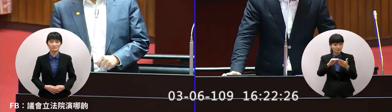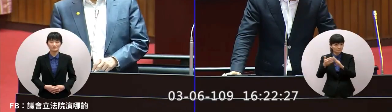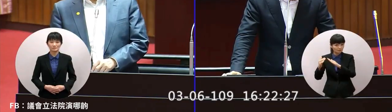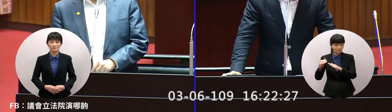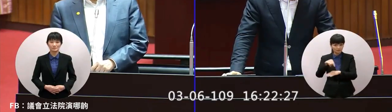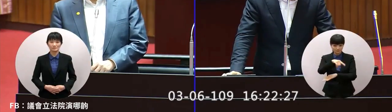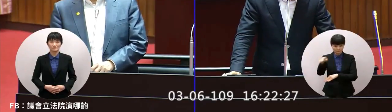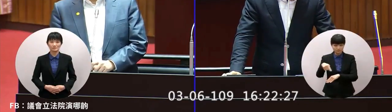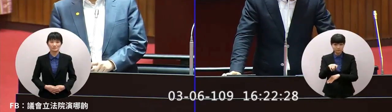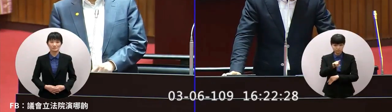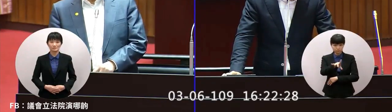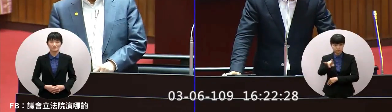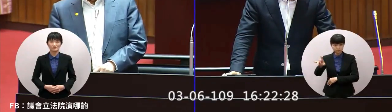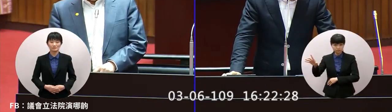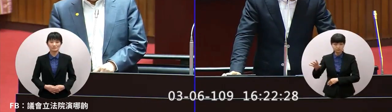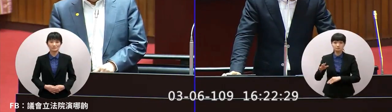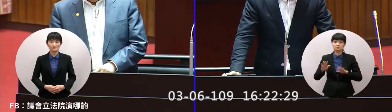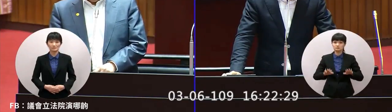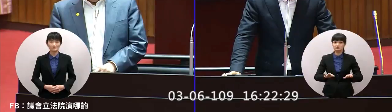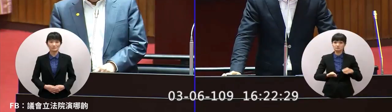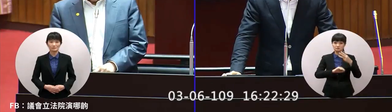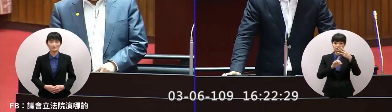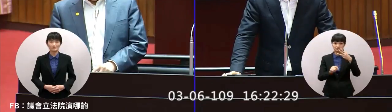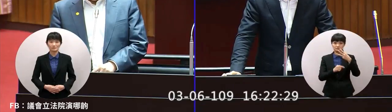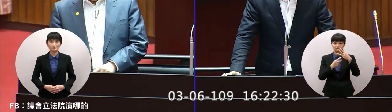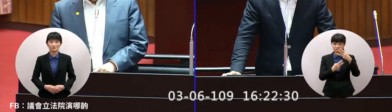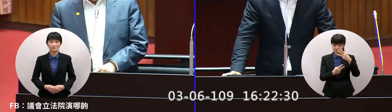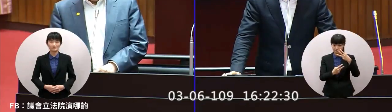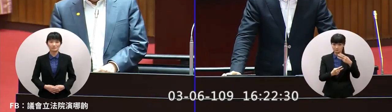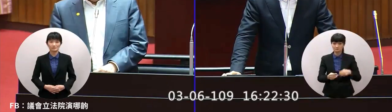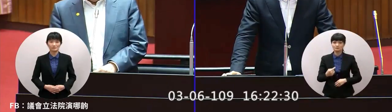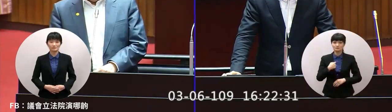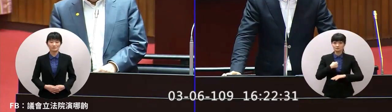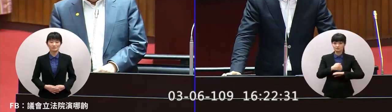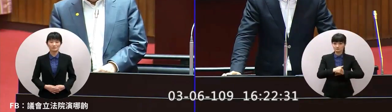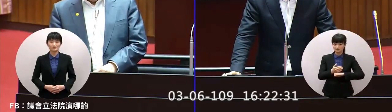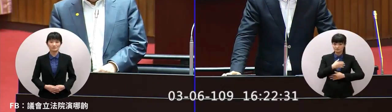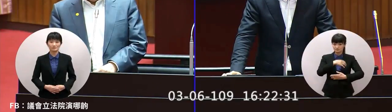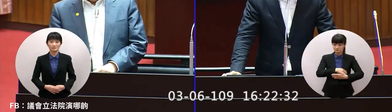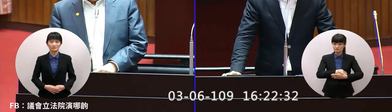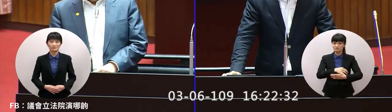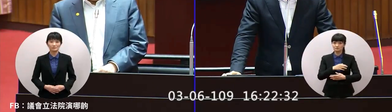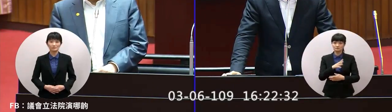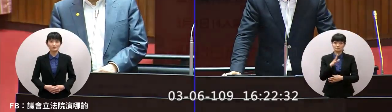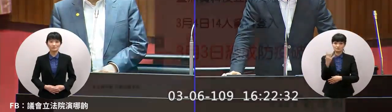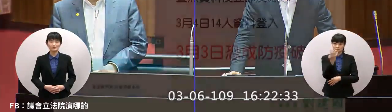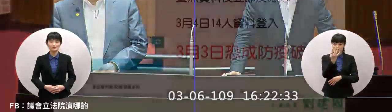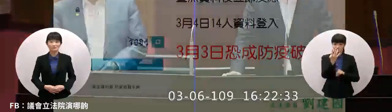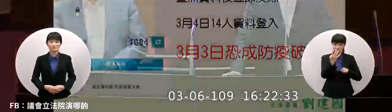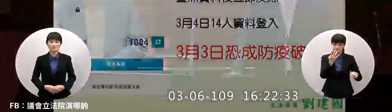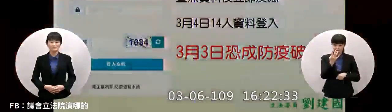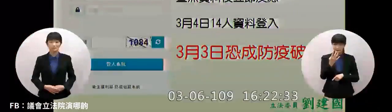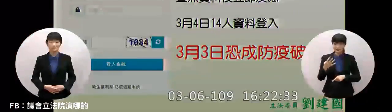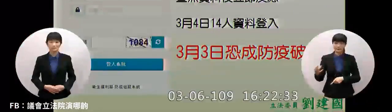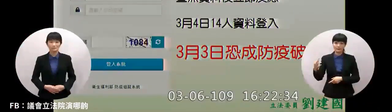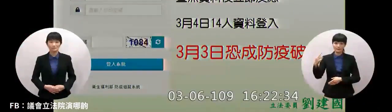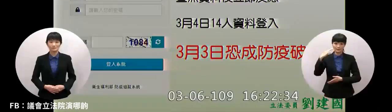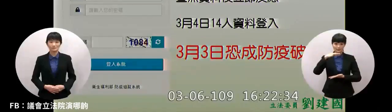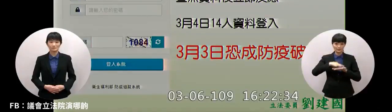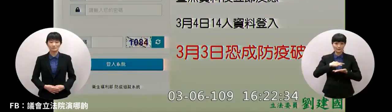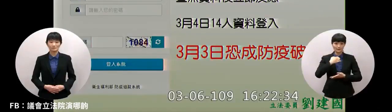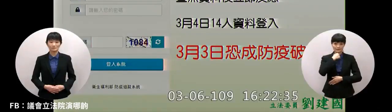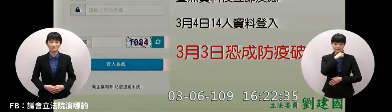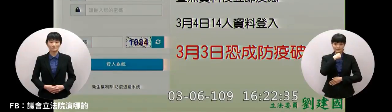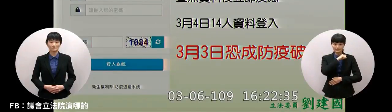在这个月3月2号，我们本县呢，县内就有四人返国，那这个乡